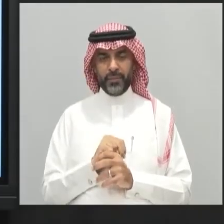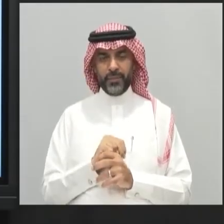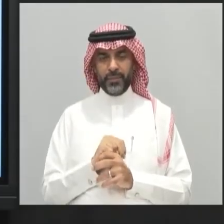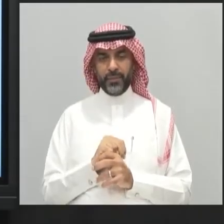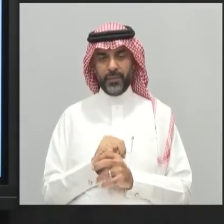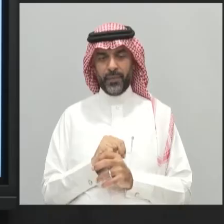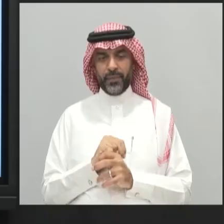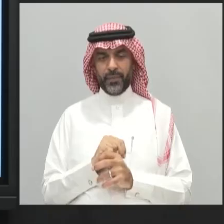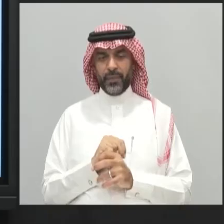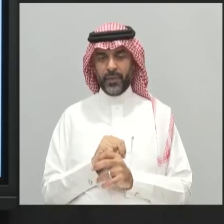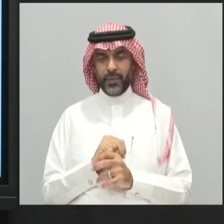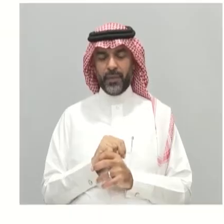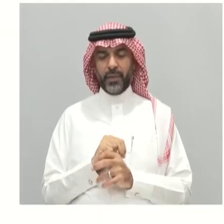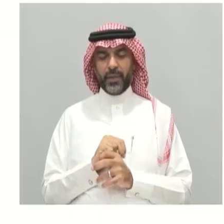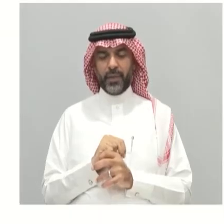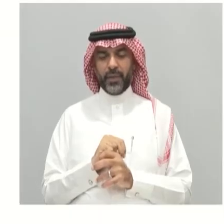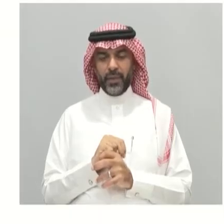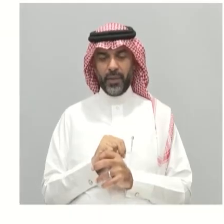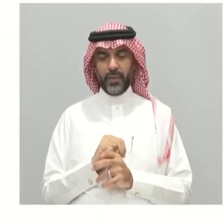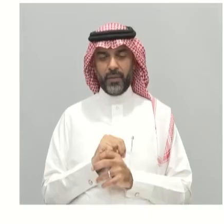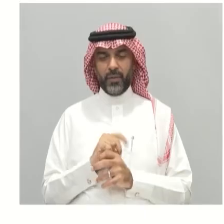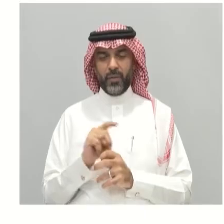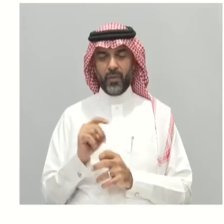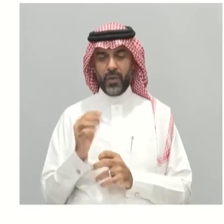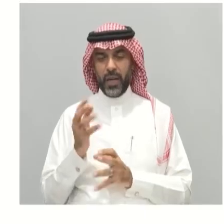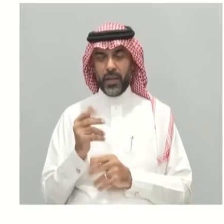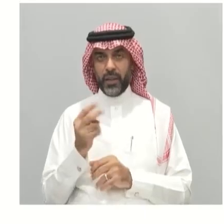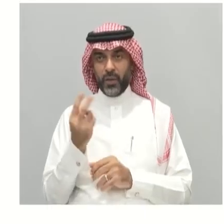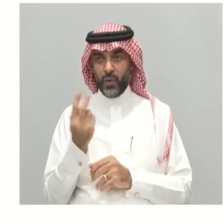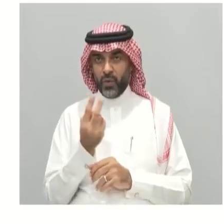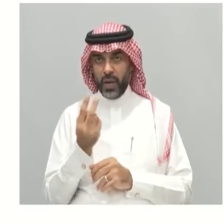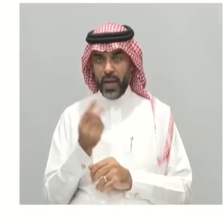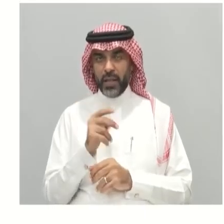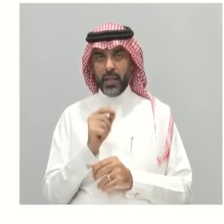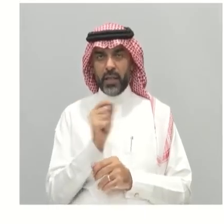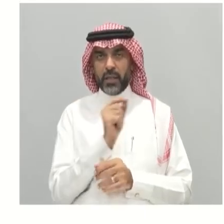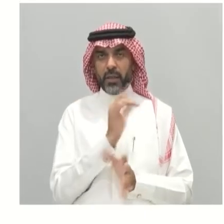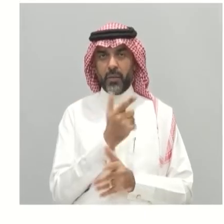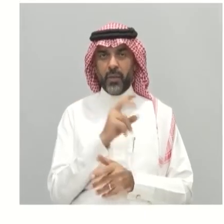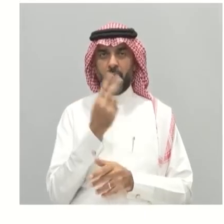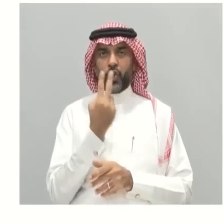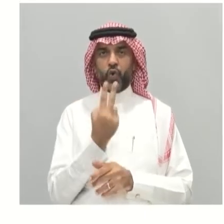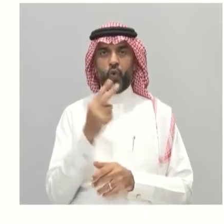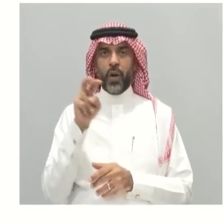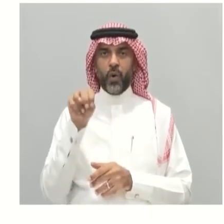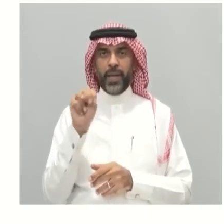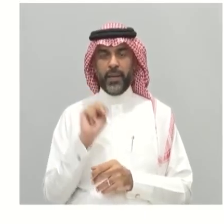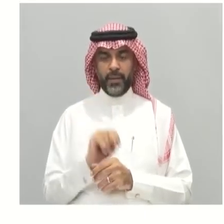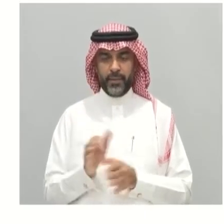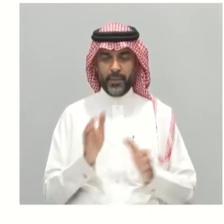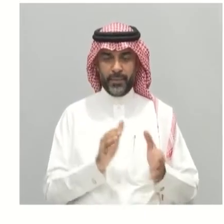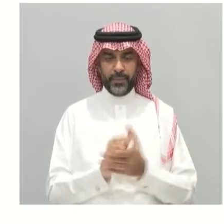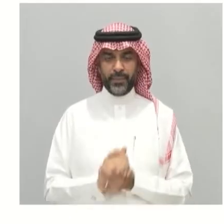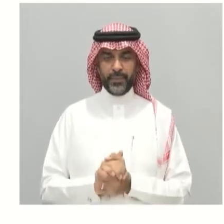اما عندما يكون هنالك عدد كروموسومي ثنائي نرمز له بالرمز تو ان